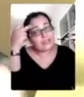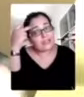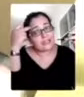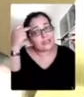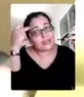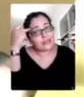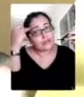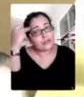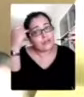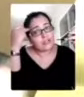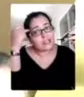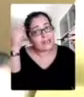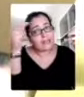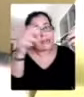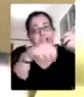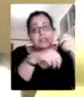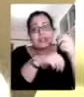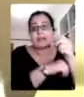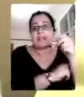sen yetenekli çocuksun. Bence yapmaya başla, yaparsın.